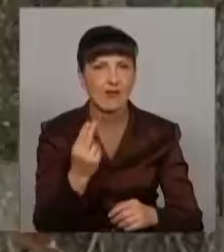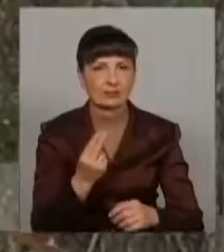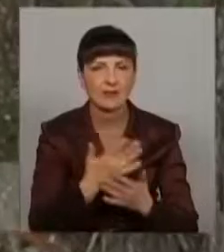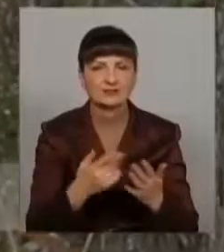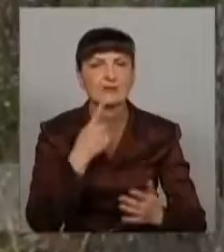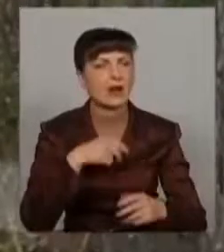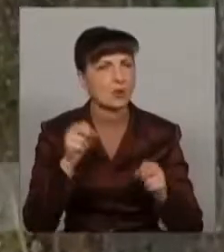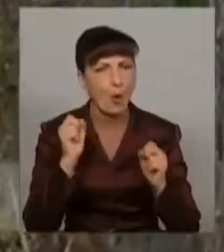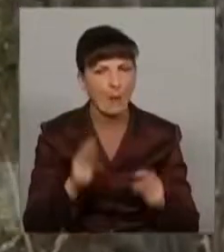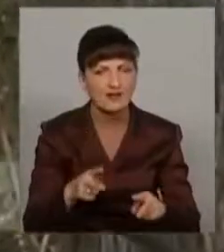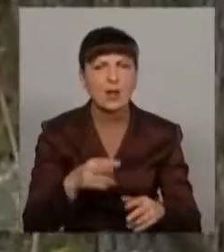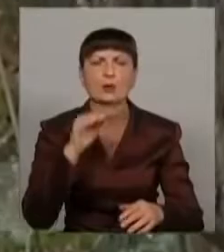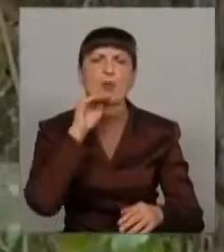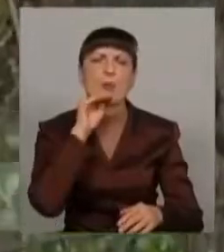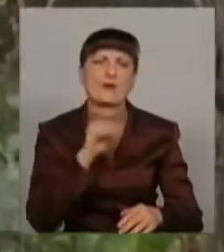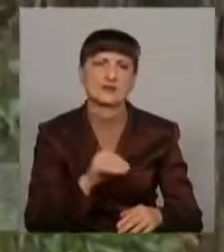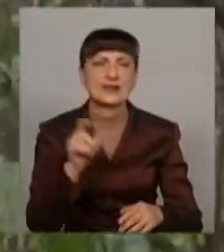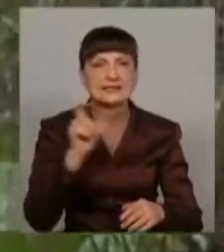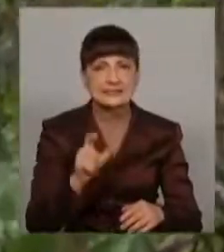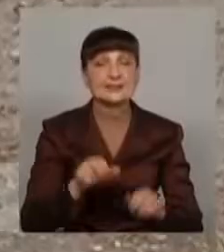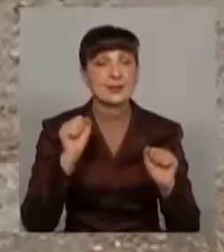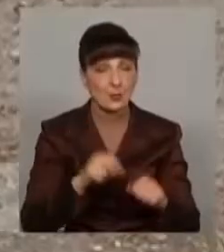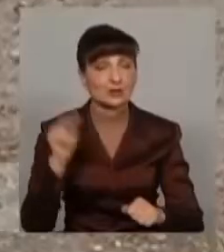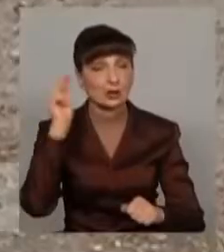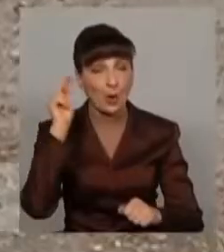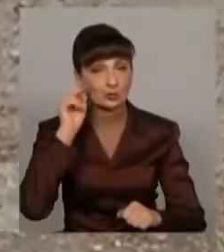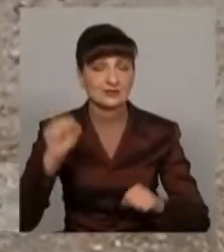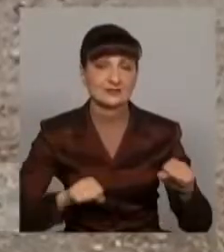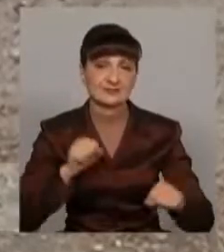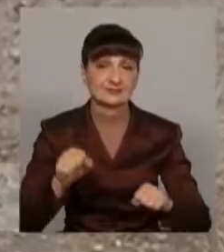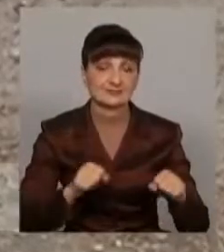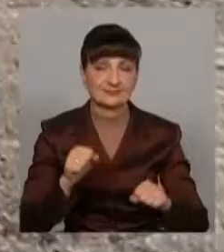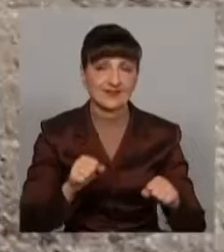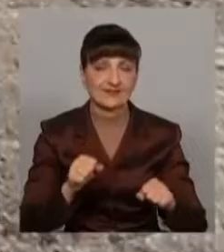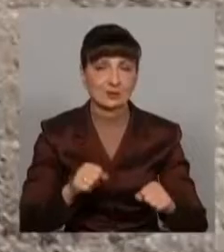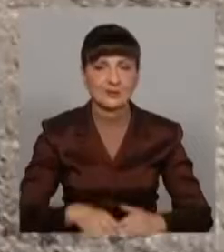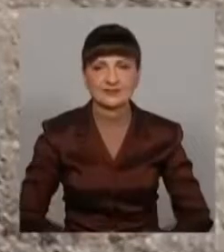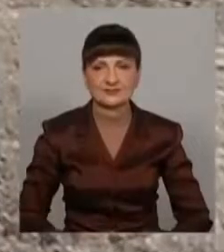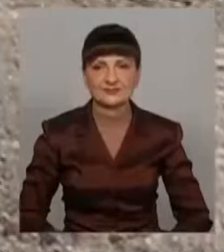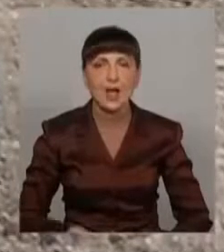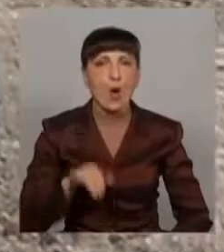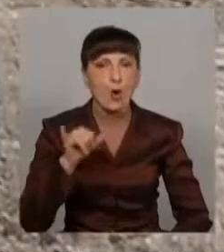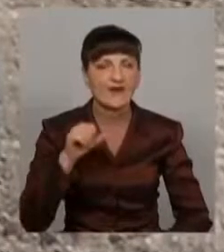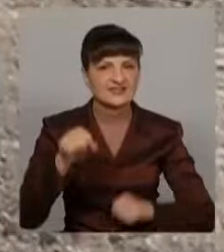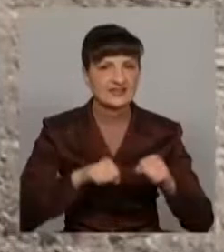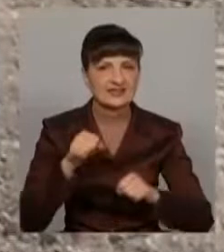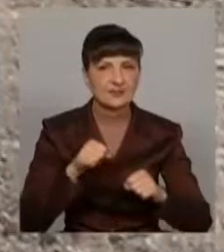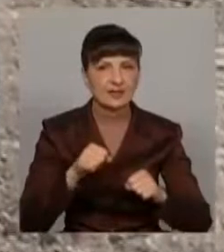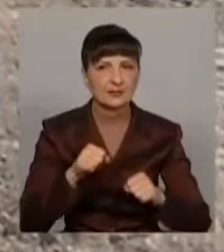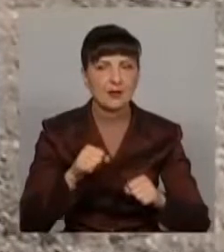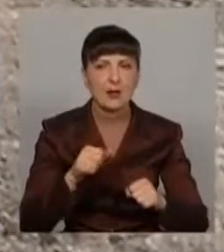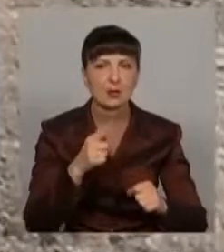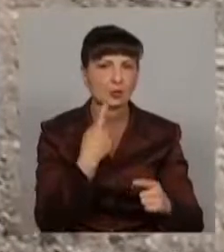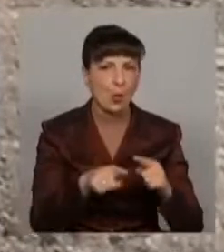самые опасные, они для профессионалов. На синих можно научиться управляться с двухподвесным велосипедом. У вас велосипед с более острой вилкой, у меня с